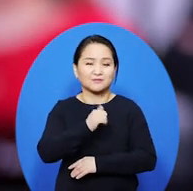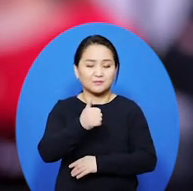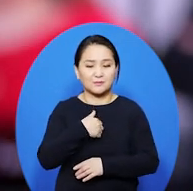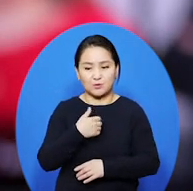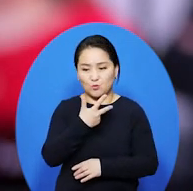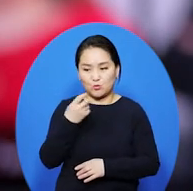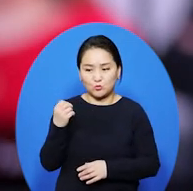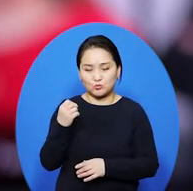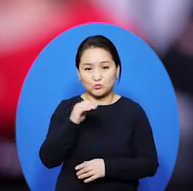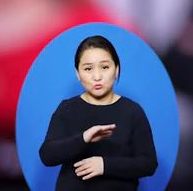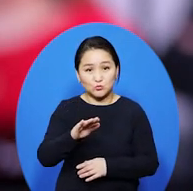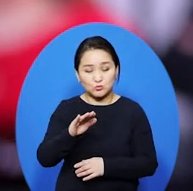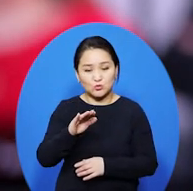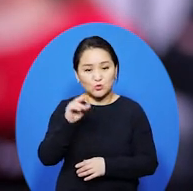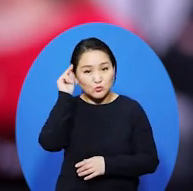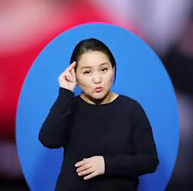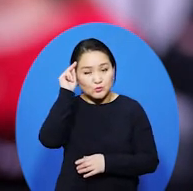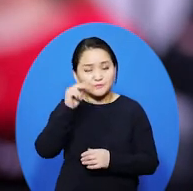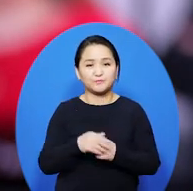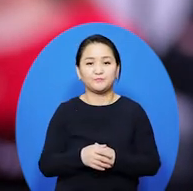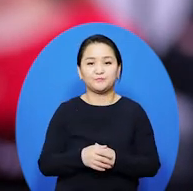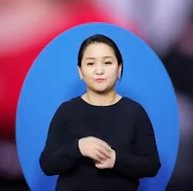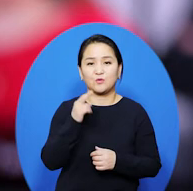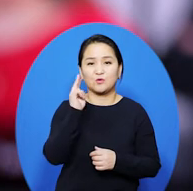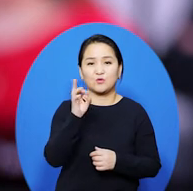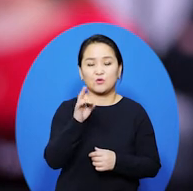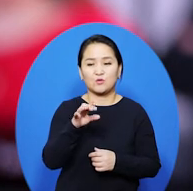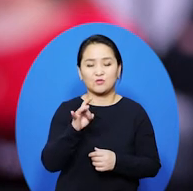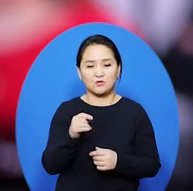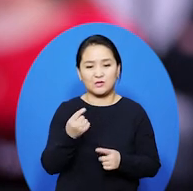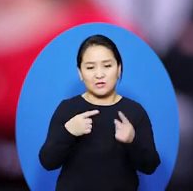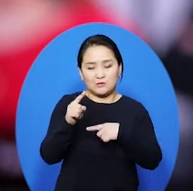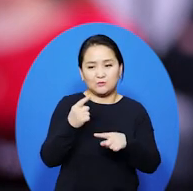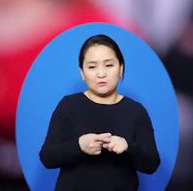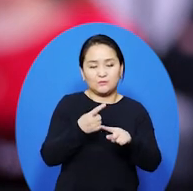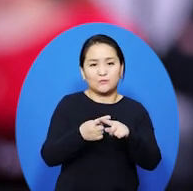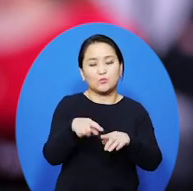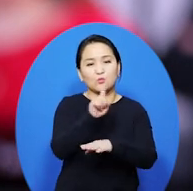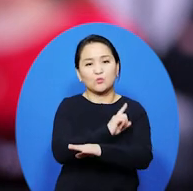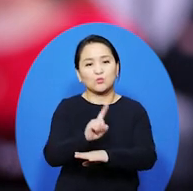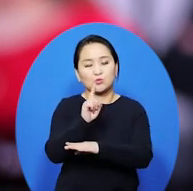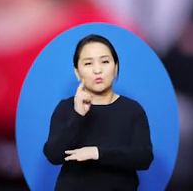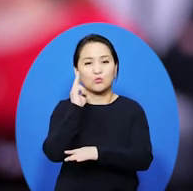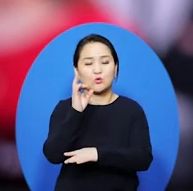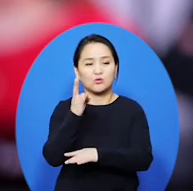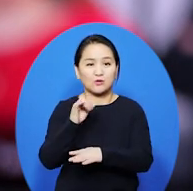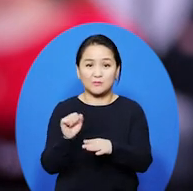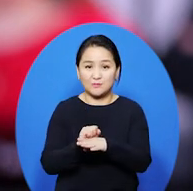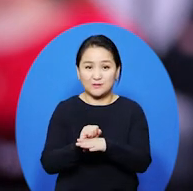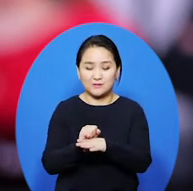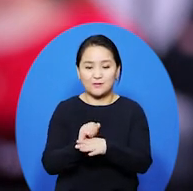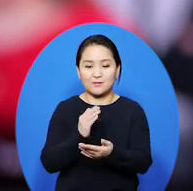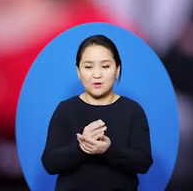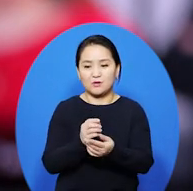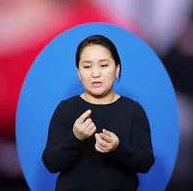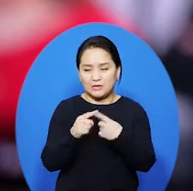байсан. Манайд бол 300 гаруй сурагч дундаас бол ерхэд бол манай контент хичээлүүдийг өгшөө илүү үр дүнтэй контент